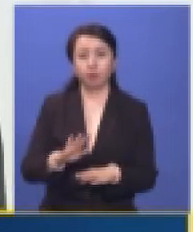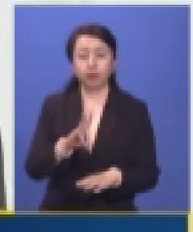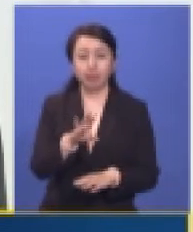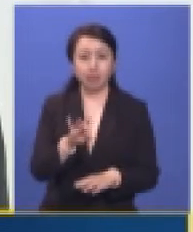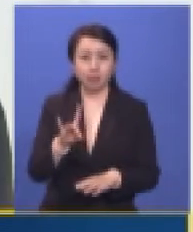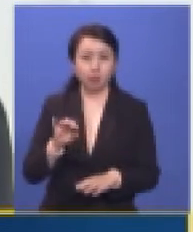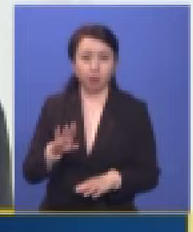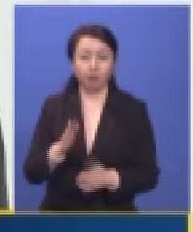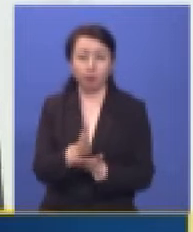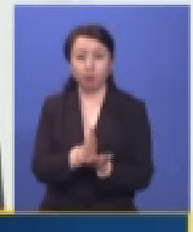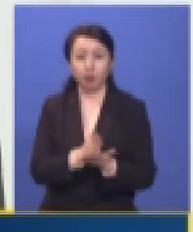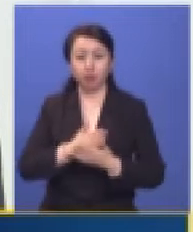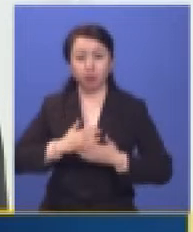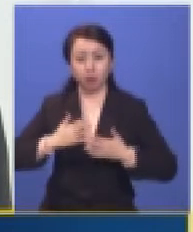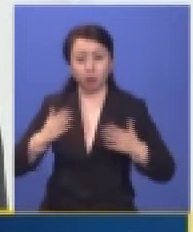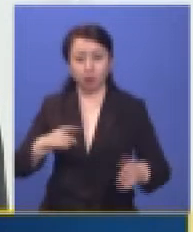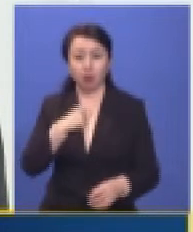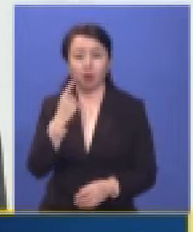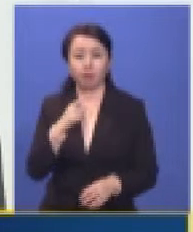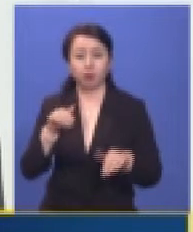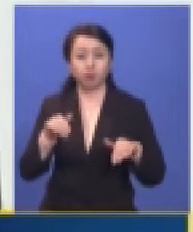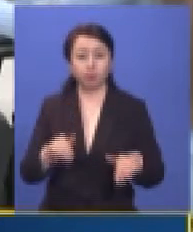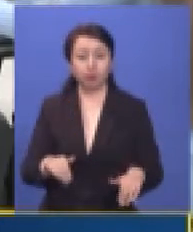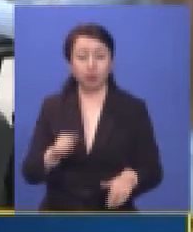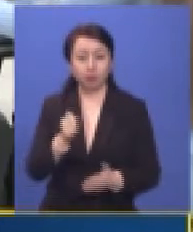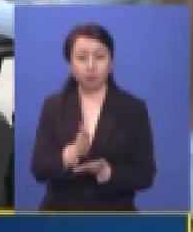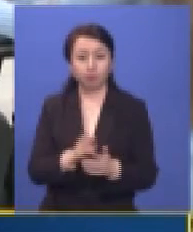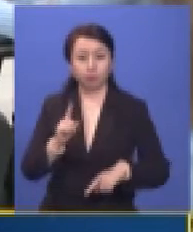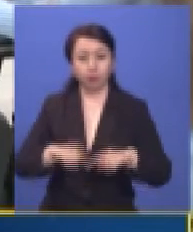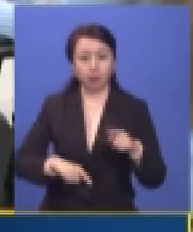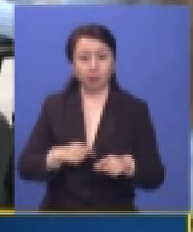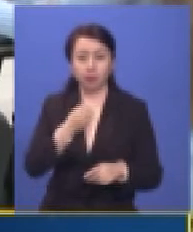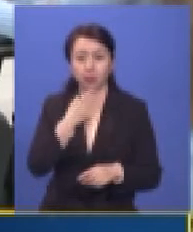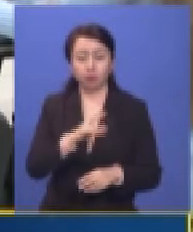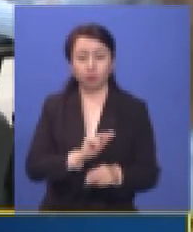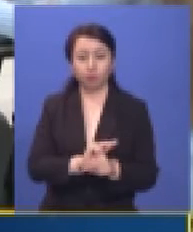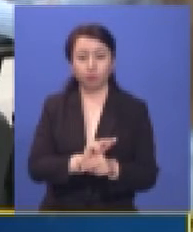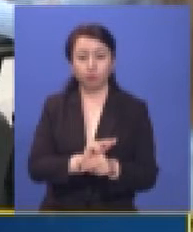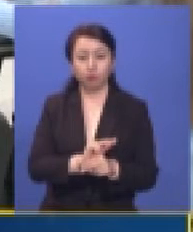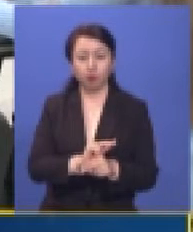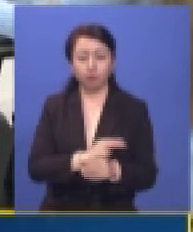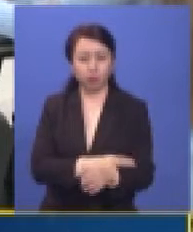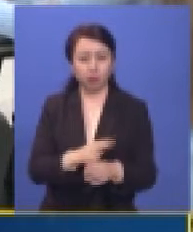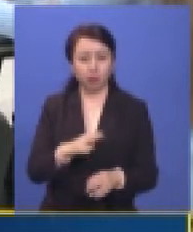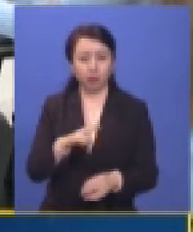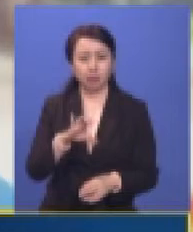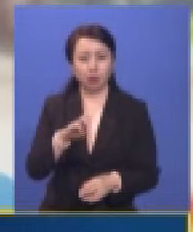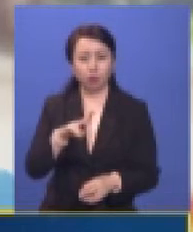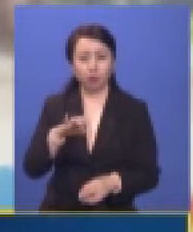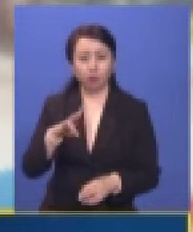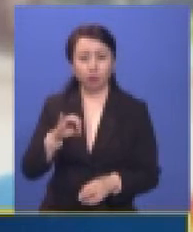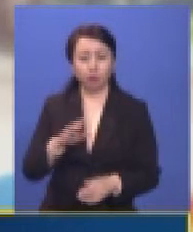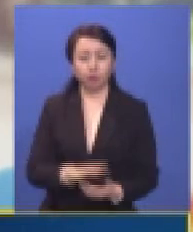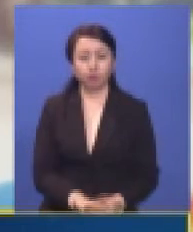Нурсултан Назарбаев – политик глобального масштаба, говорит председатель по военно-патриотическому и нравственному воспитанию молодежи Саулет Ахметова.